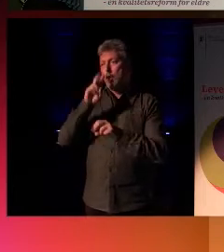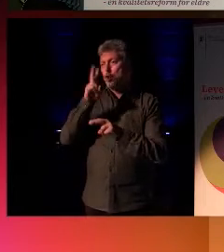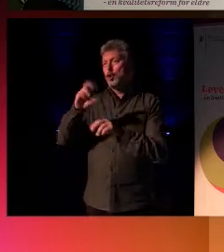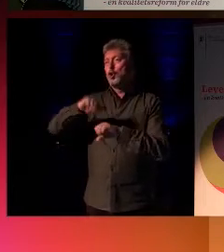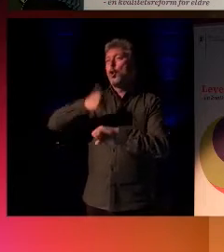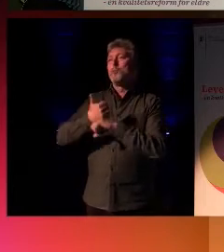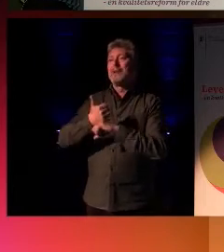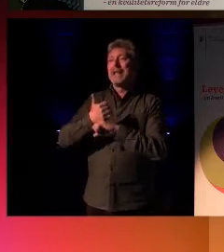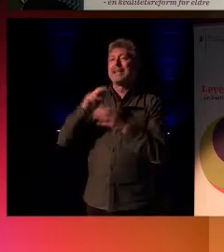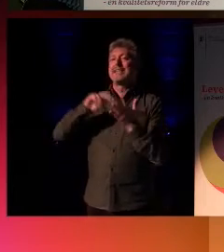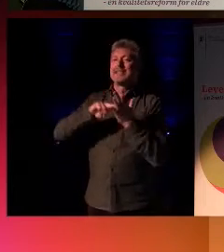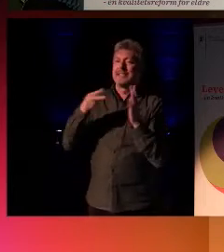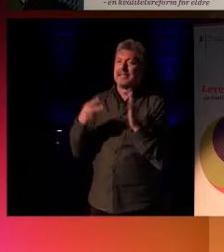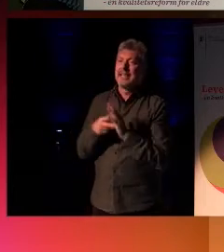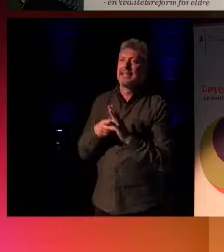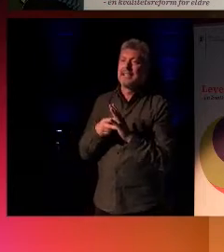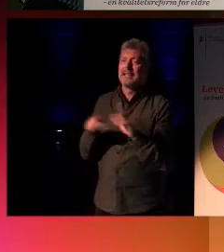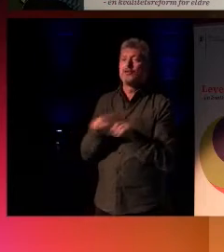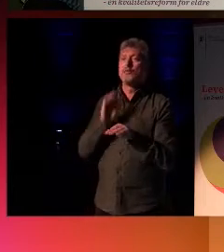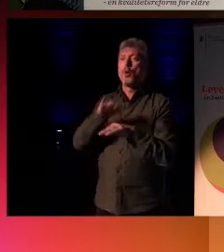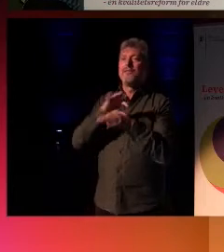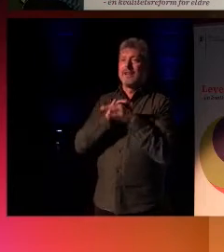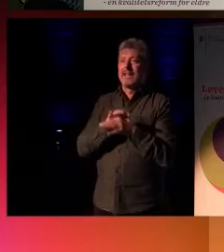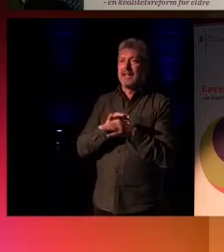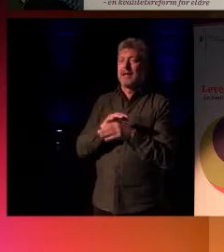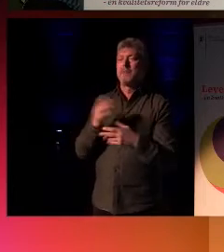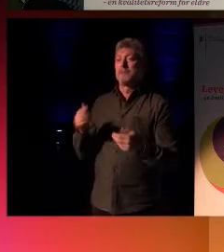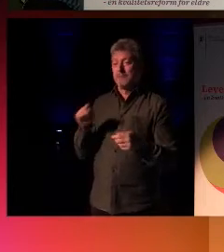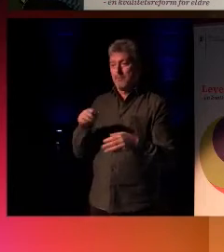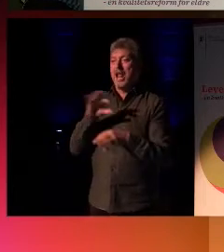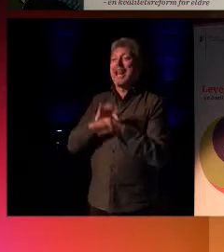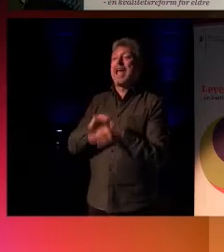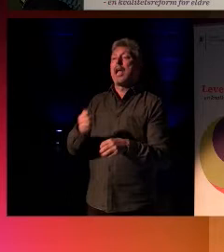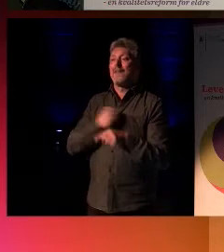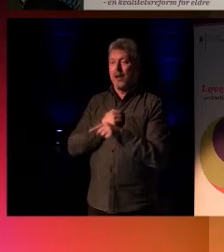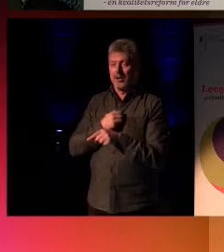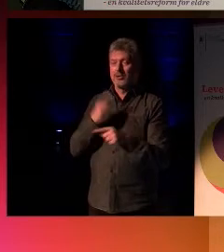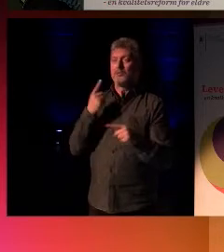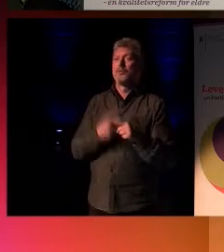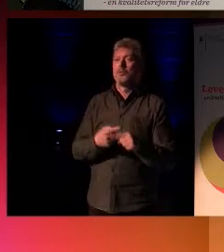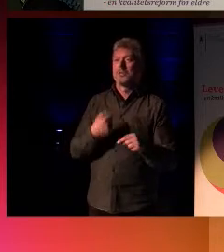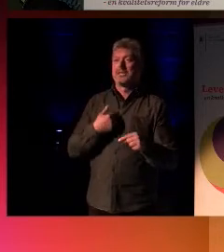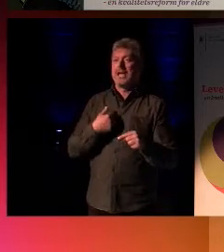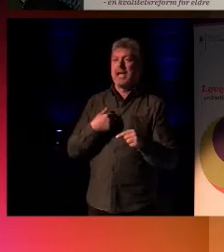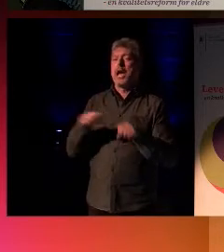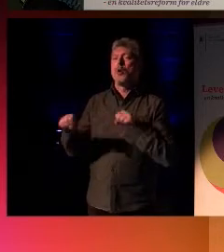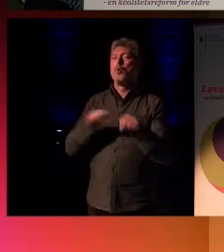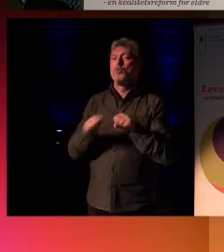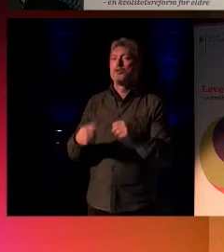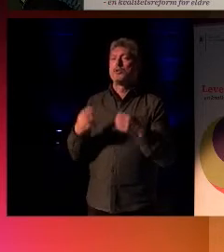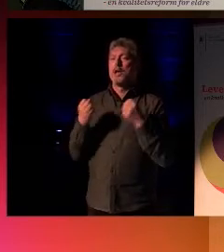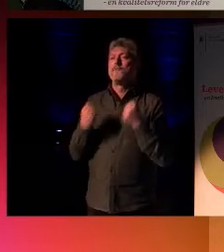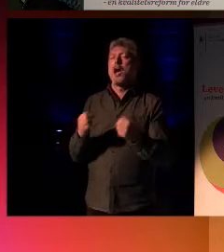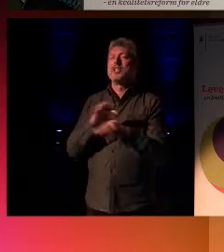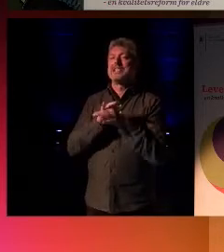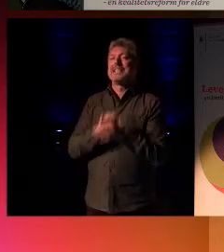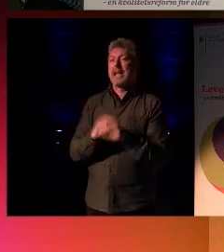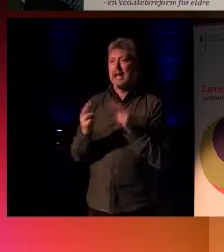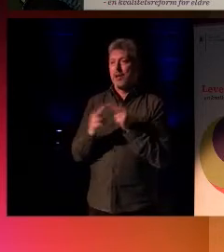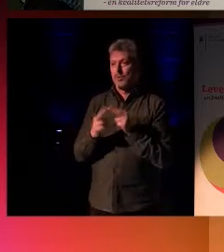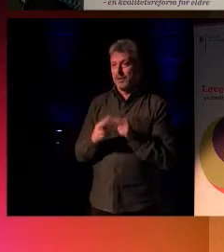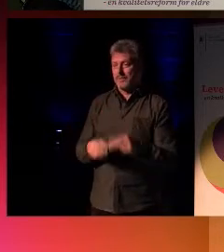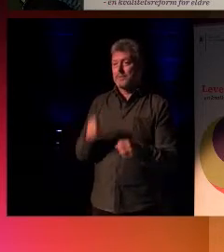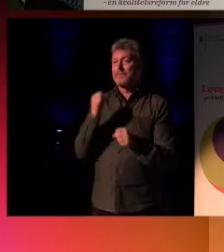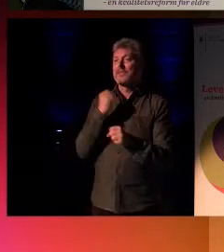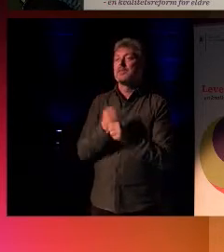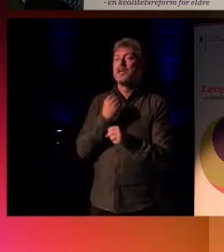nyopprettet stilling som overlege på legevakten, og jeg også kommunens fastlegekontakt. Sandefjord